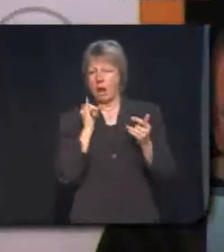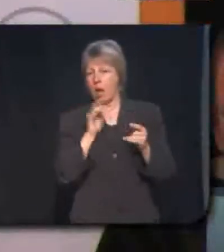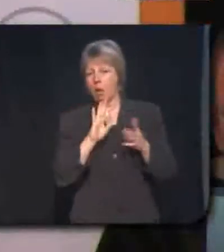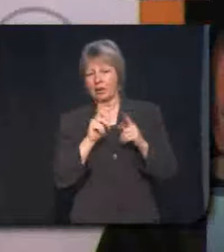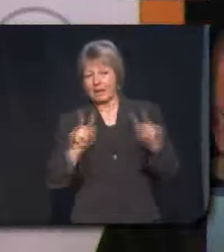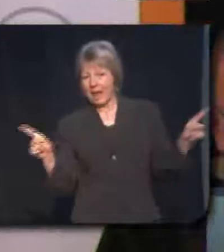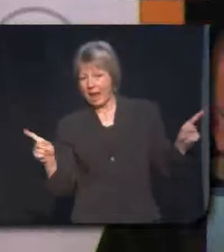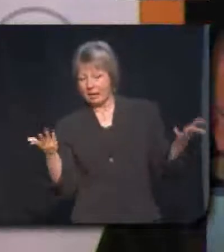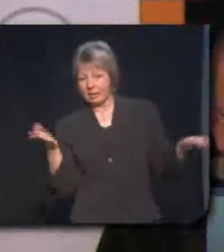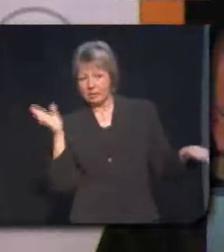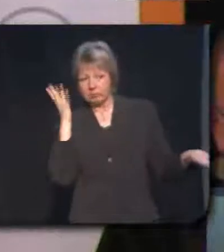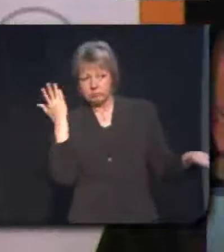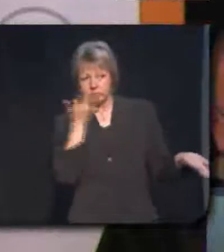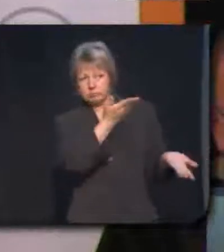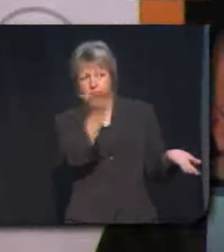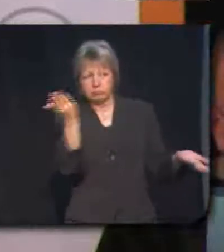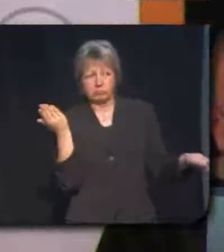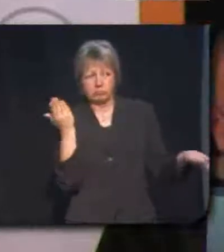nein